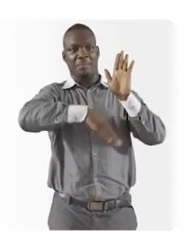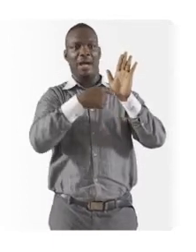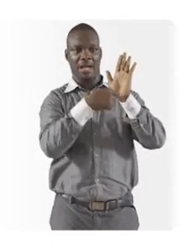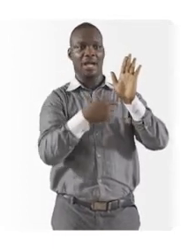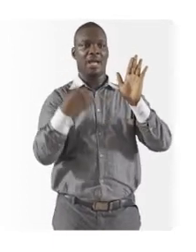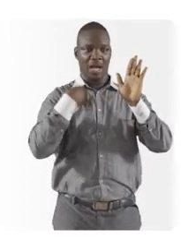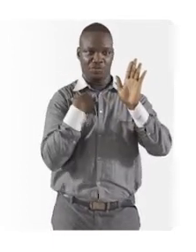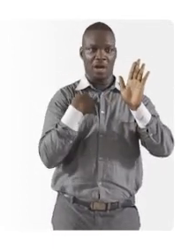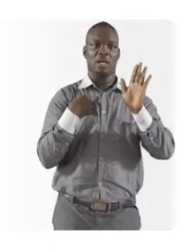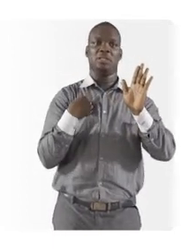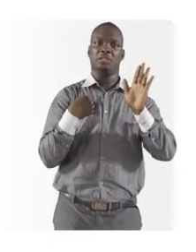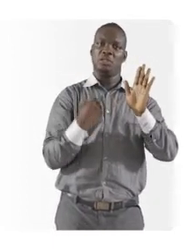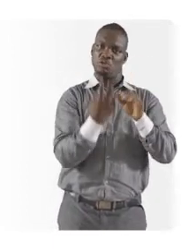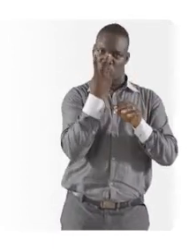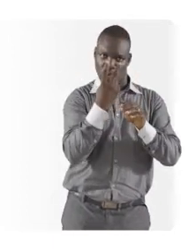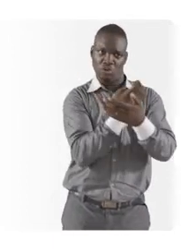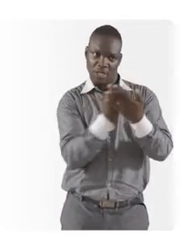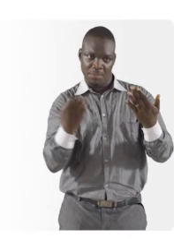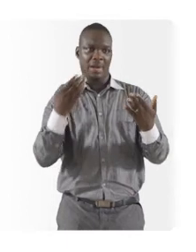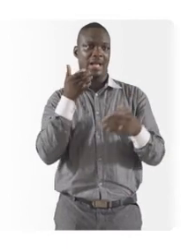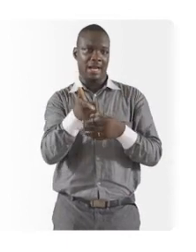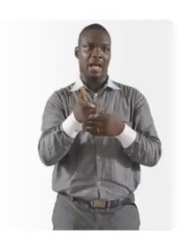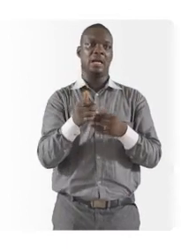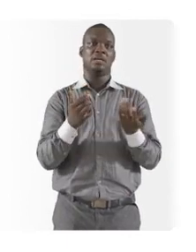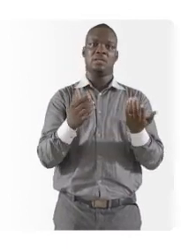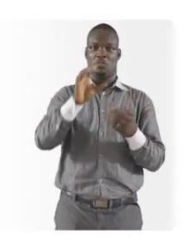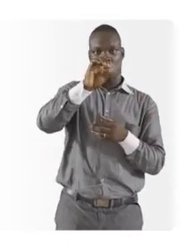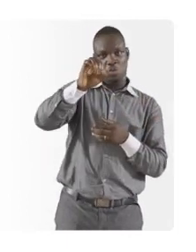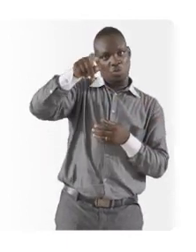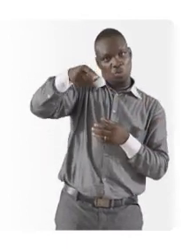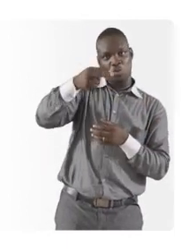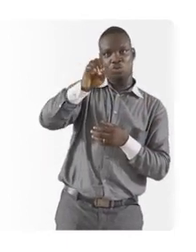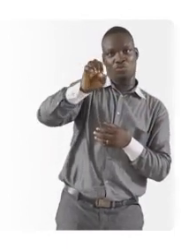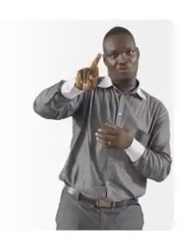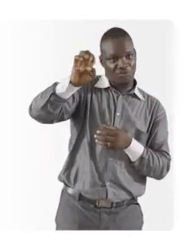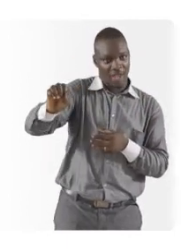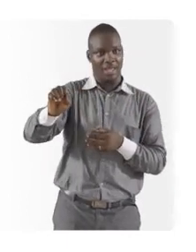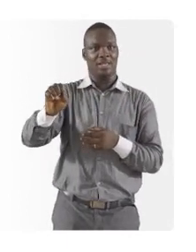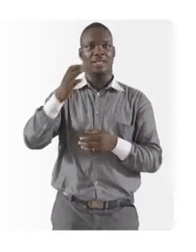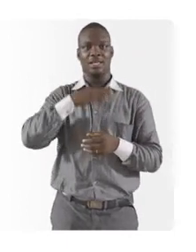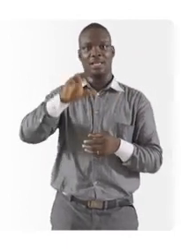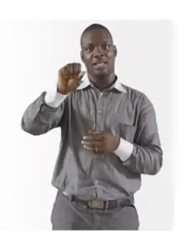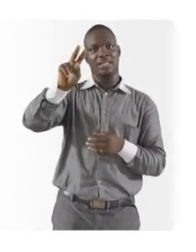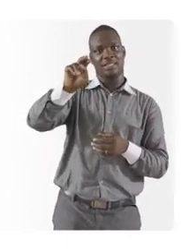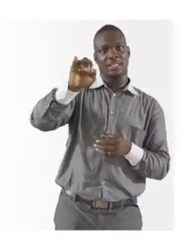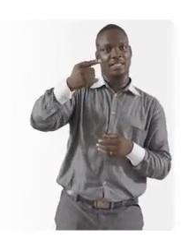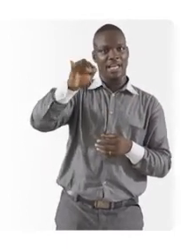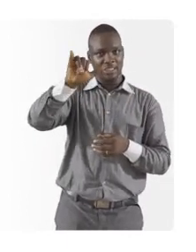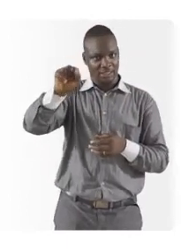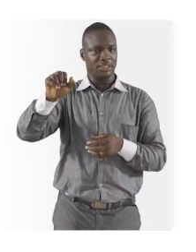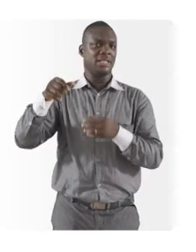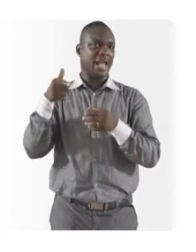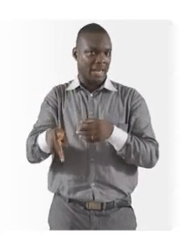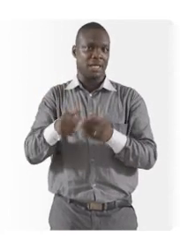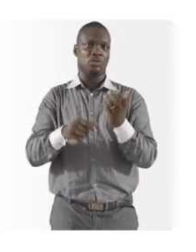micropillaire, une oosphère et 2 synergides. Notons que l'ensemble de